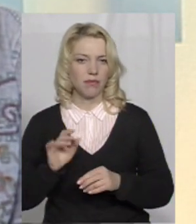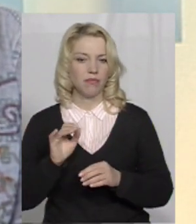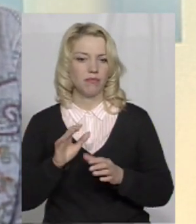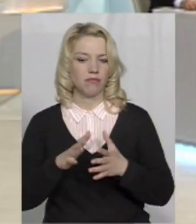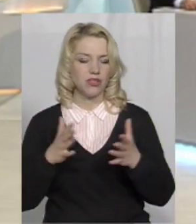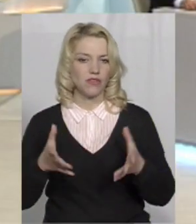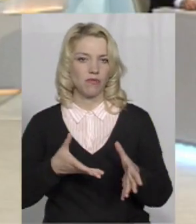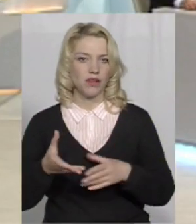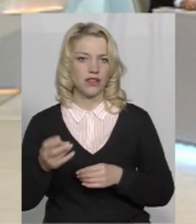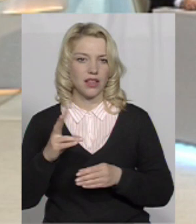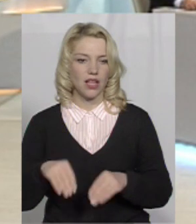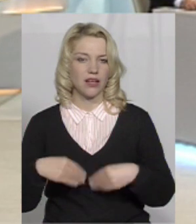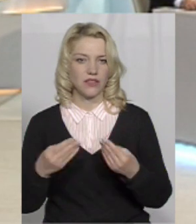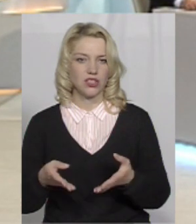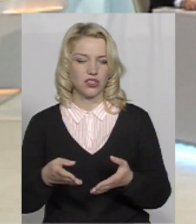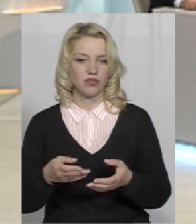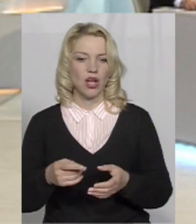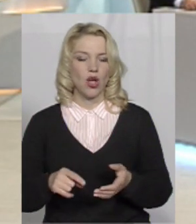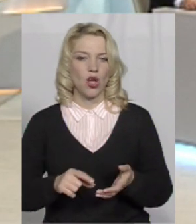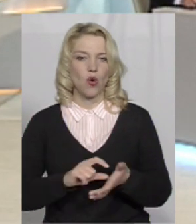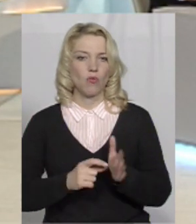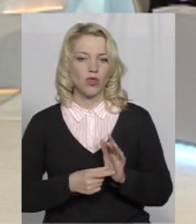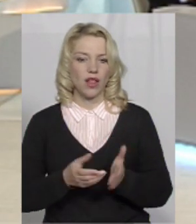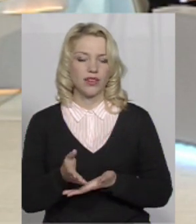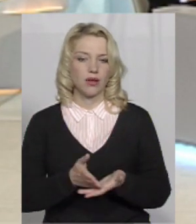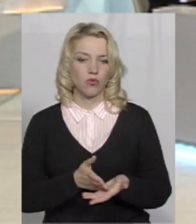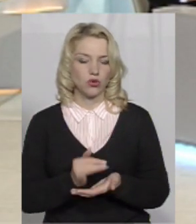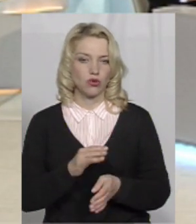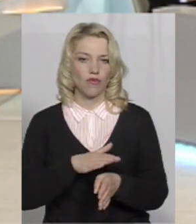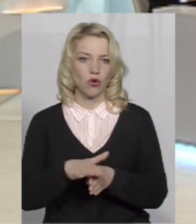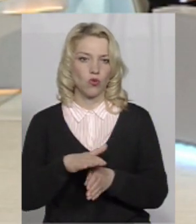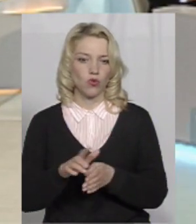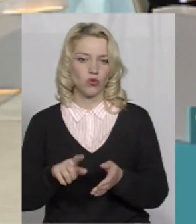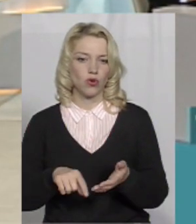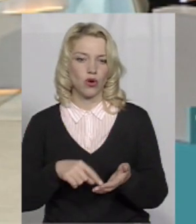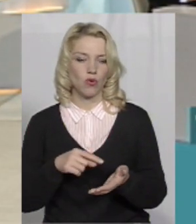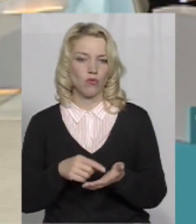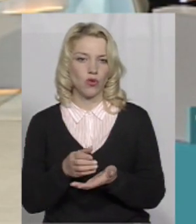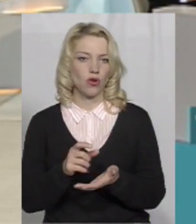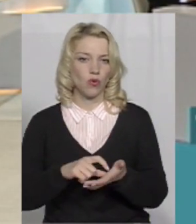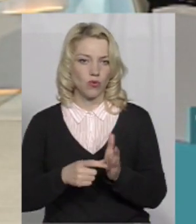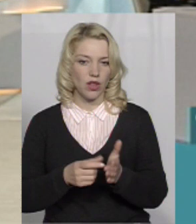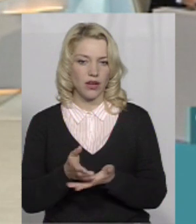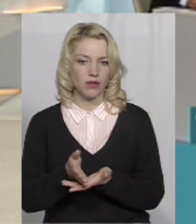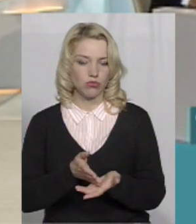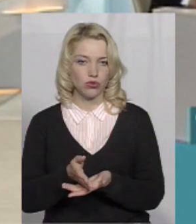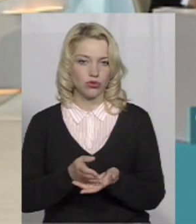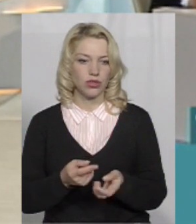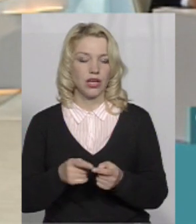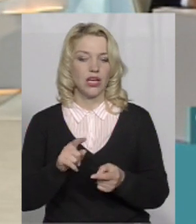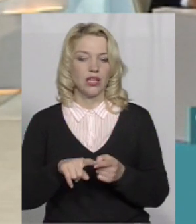більше вплине на надавачів комунальних послуг, виконавців комунальних послуг, тих самих